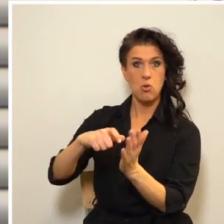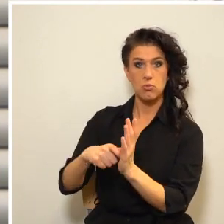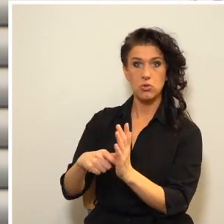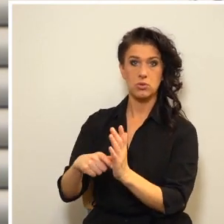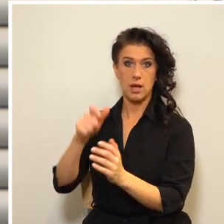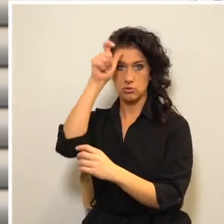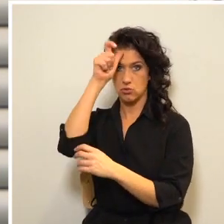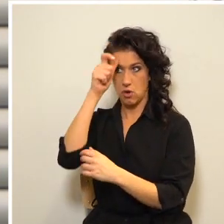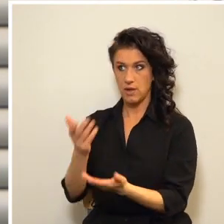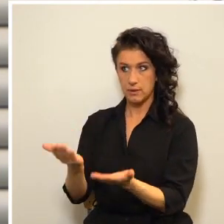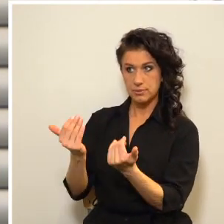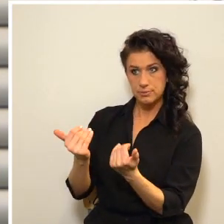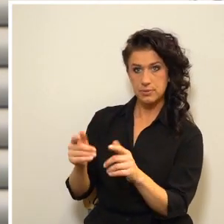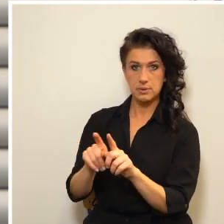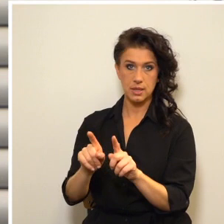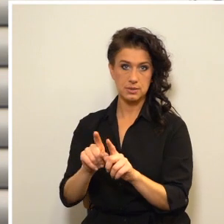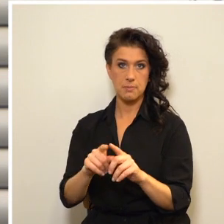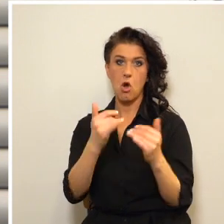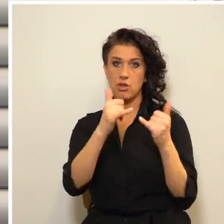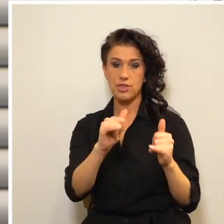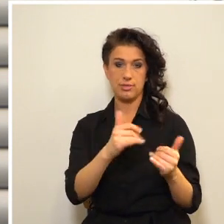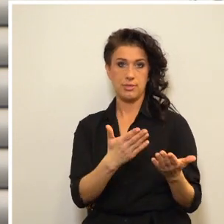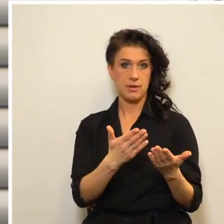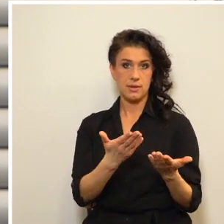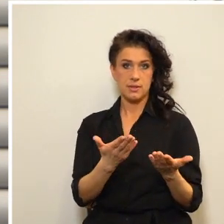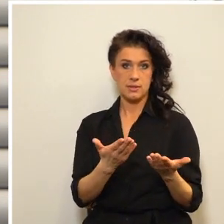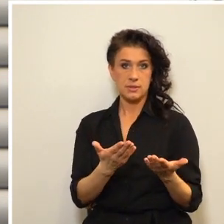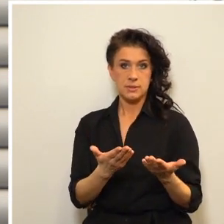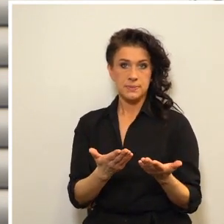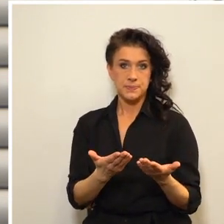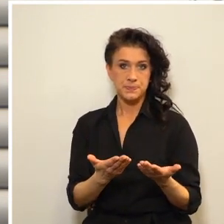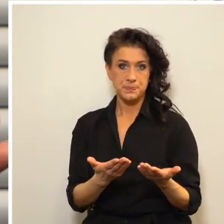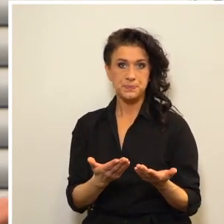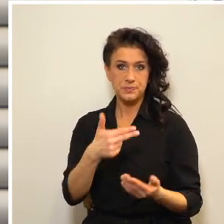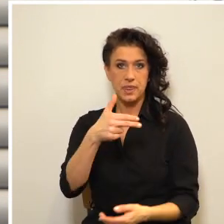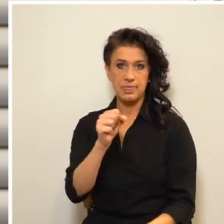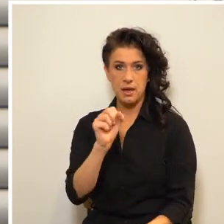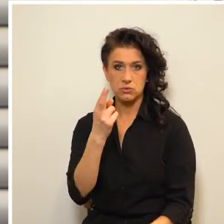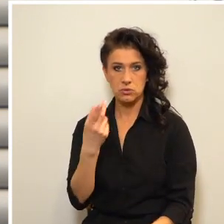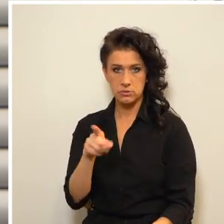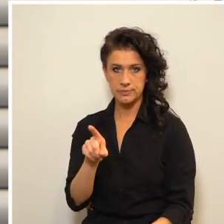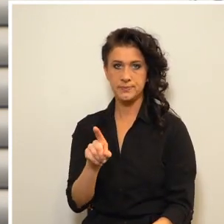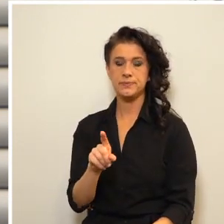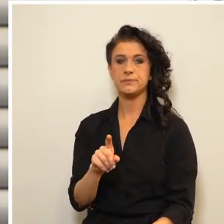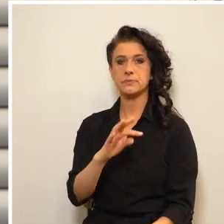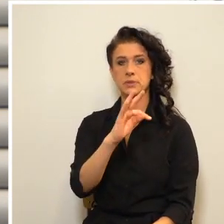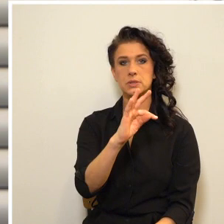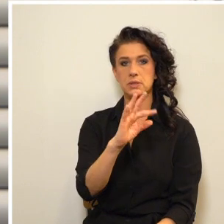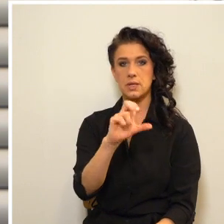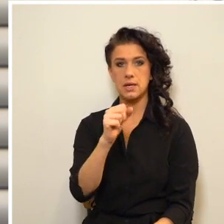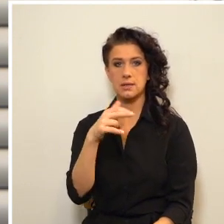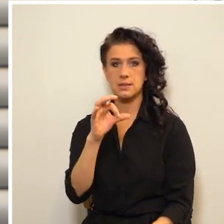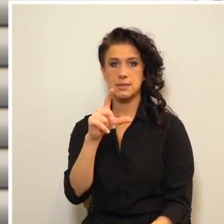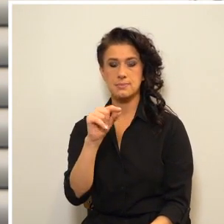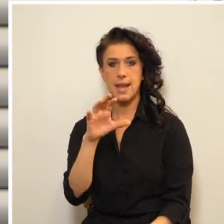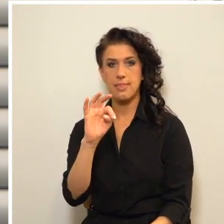ale generalnie tak myślę że technologia że ta transplantologia jutra to będzie transplantologii o której rozmawialiśmy do tej pory